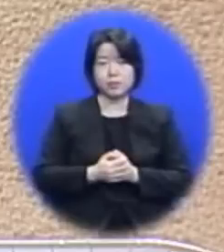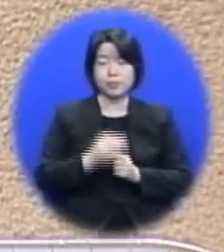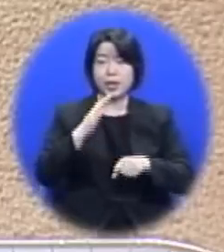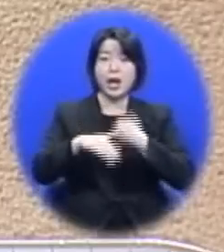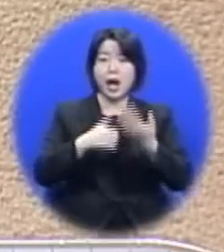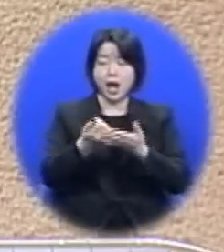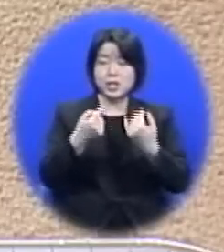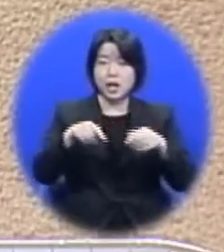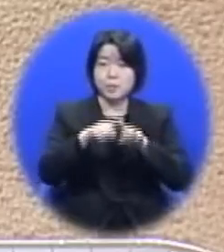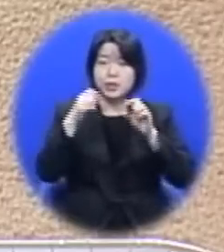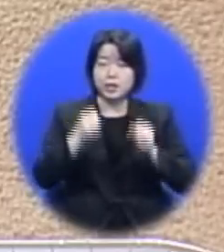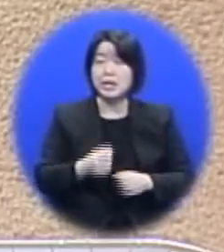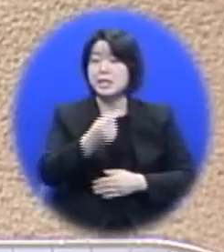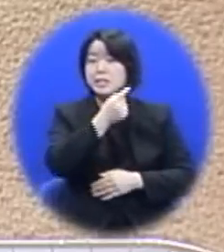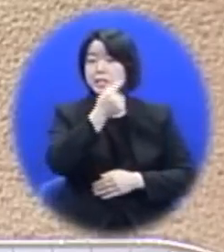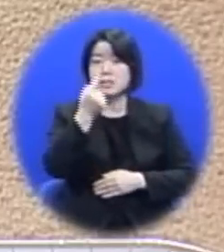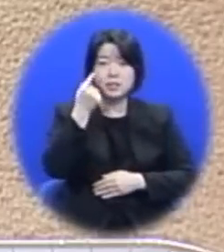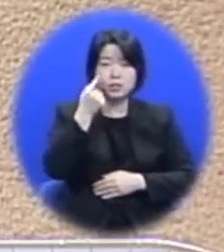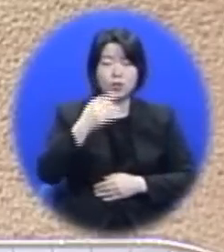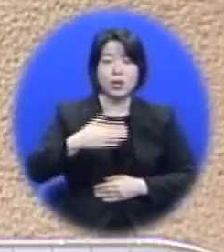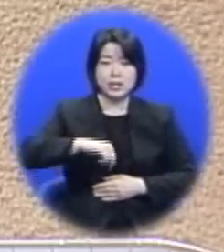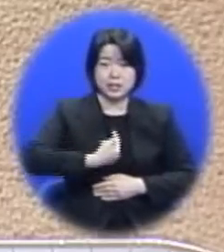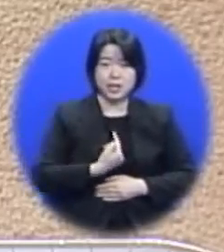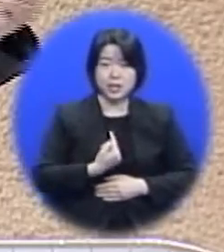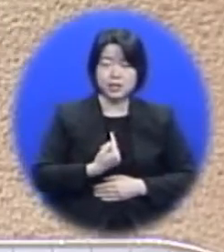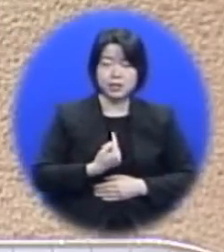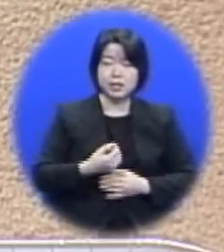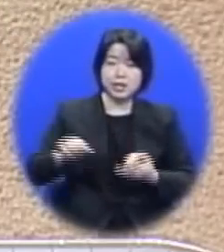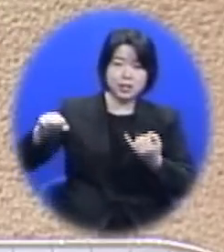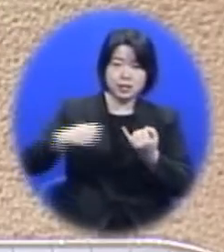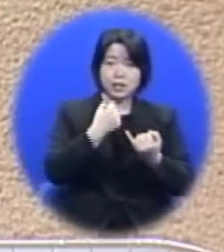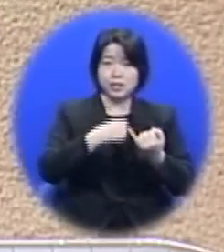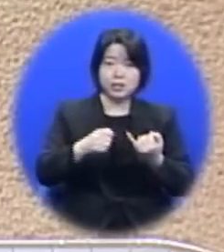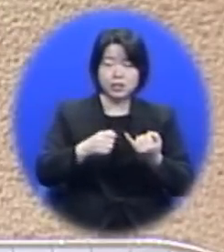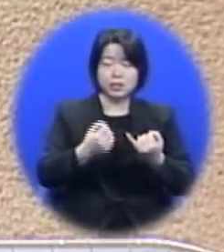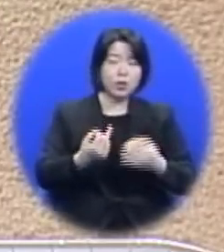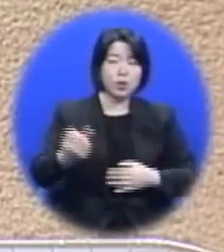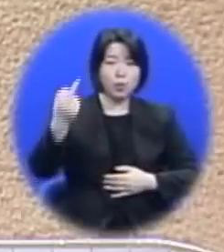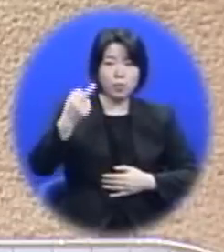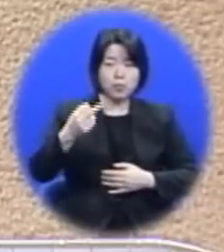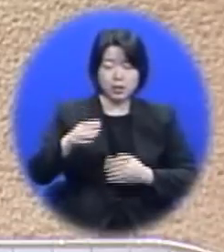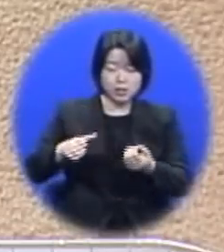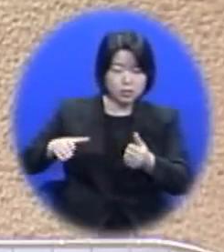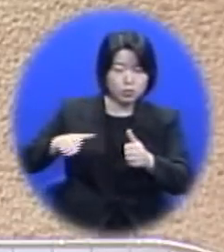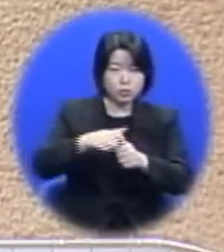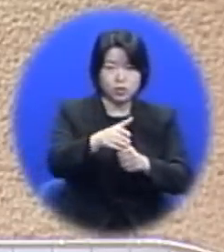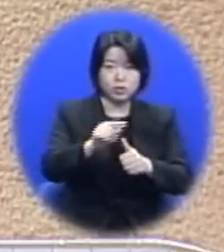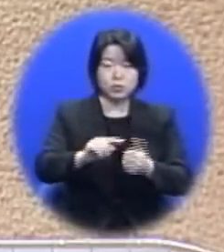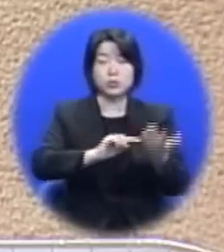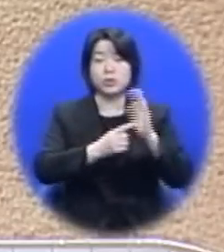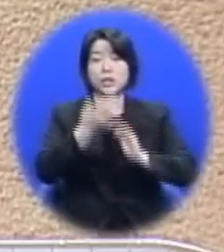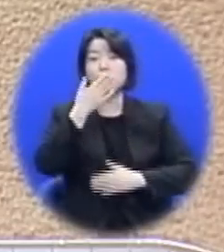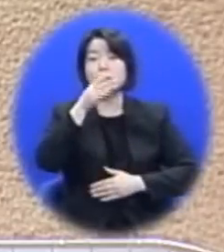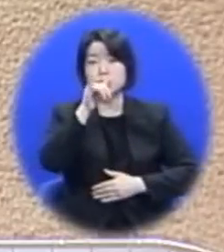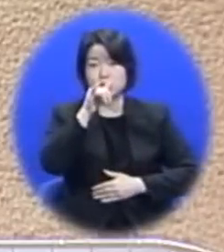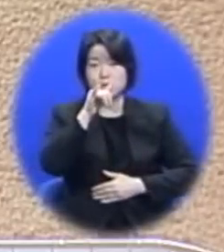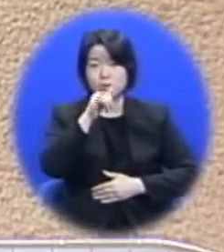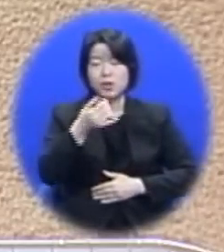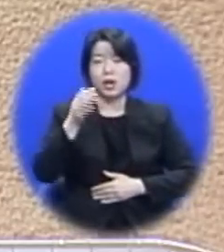하나님이 함께 계시는 증거를 자기를 때리는 오빠를 죽이는 것으로 나타내실 수 있으시겠어요?